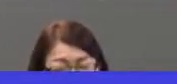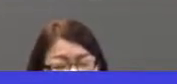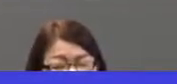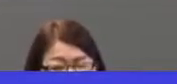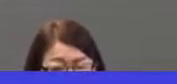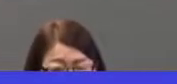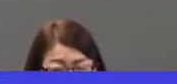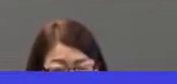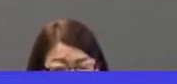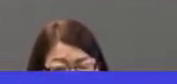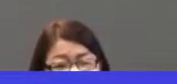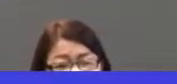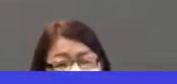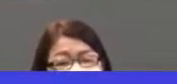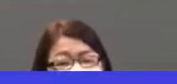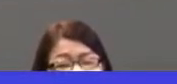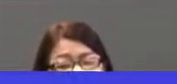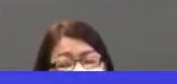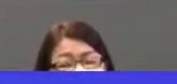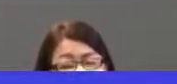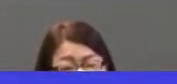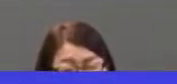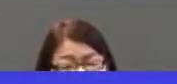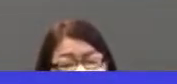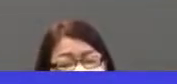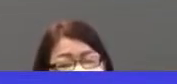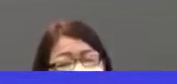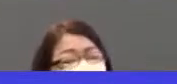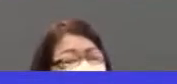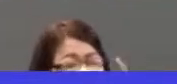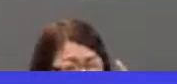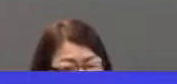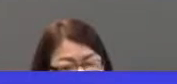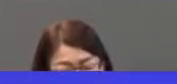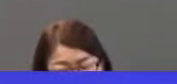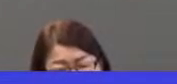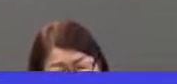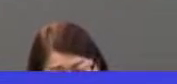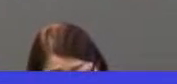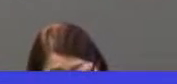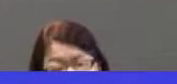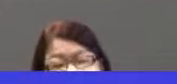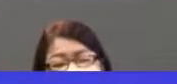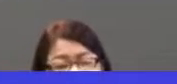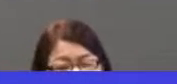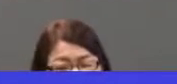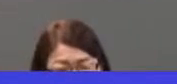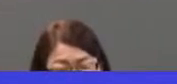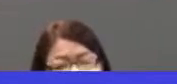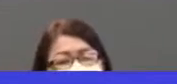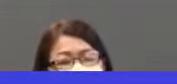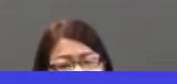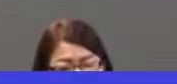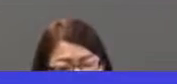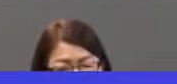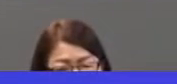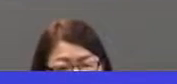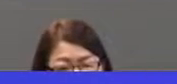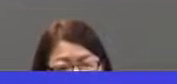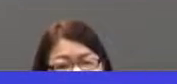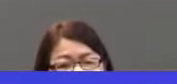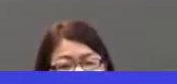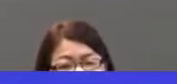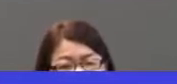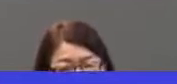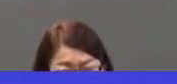ะต้องส่งสำนวนการสอบสวนไปยังอธิบดีกรมส่งเสริมการปกครองส่วนท้องถิ่นก่อนที่รัฐมนตรีว่าการกระทรวงมหาดไทยจะล